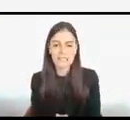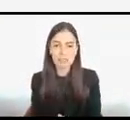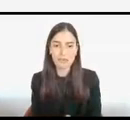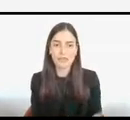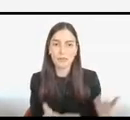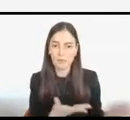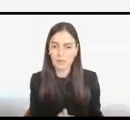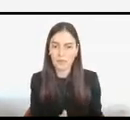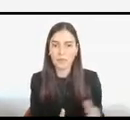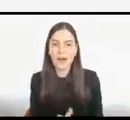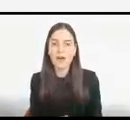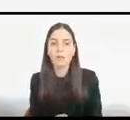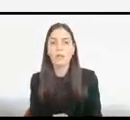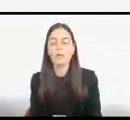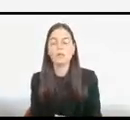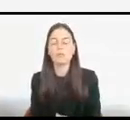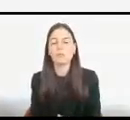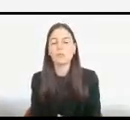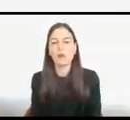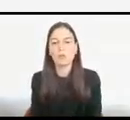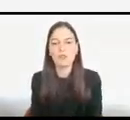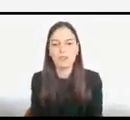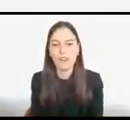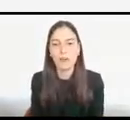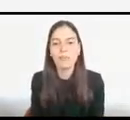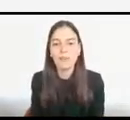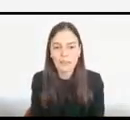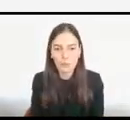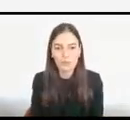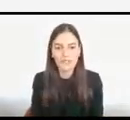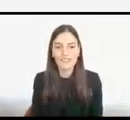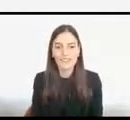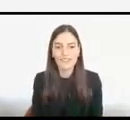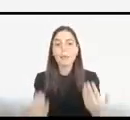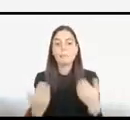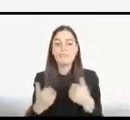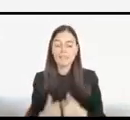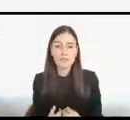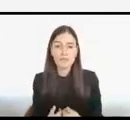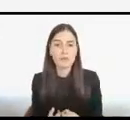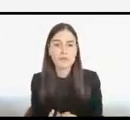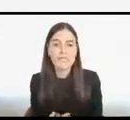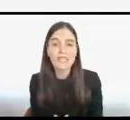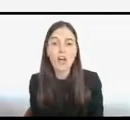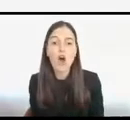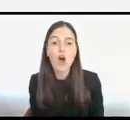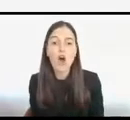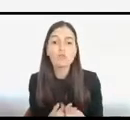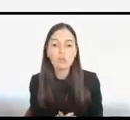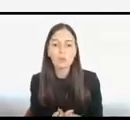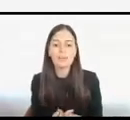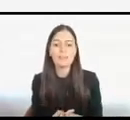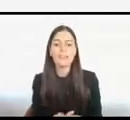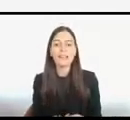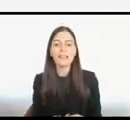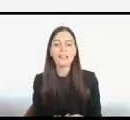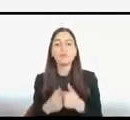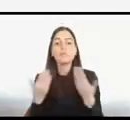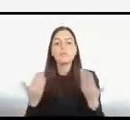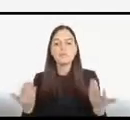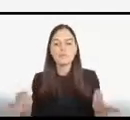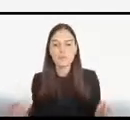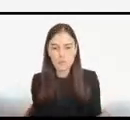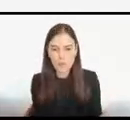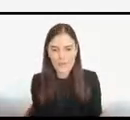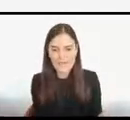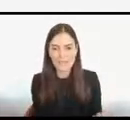c'est les SCPI qu'on vient de voir. On vient de voir qu'on pouvait le faire en pleine propriété, mais ça fonctionne aussi en nue propriété et là,